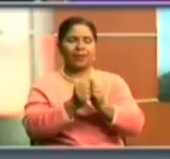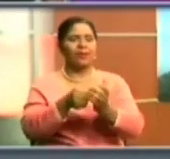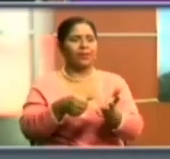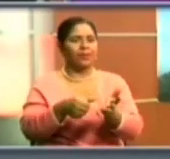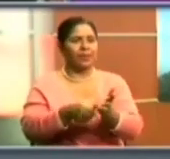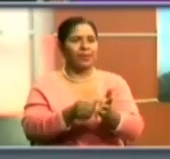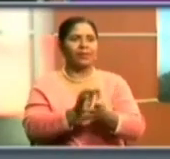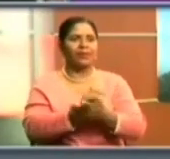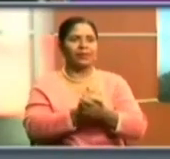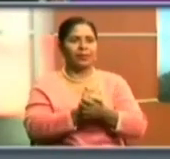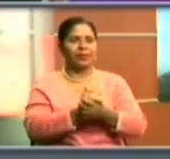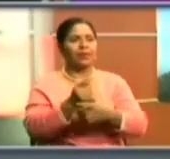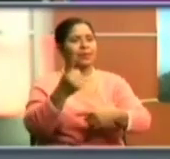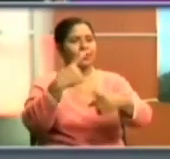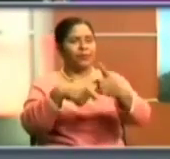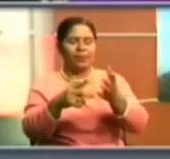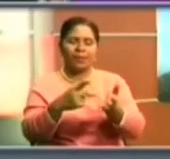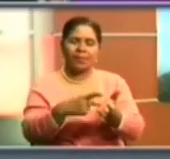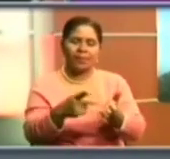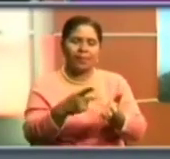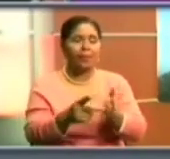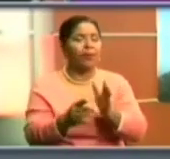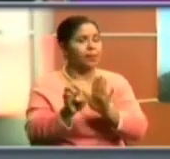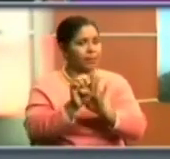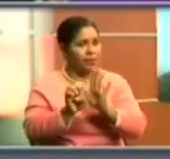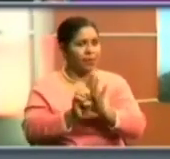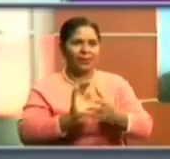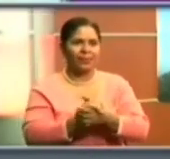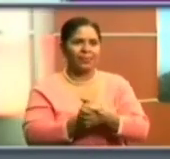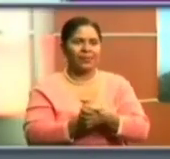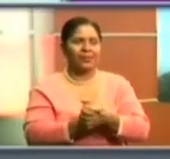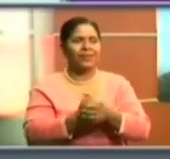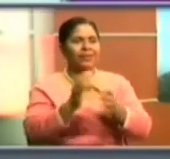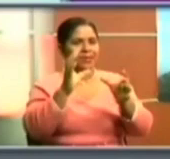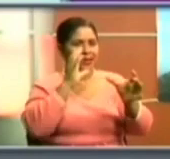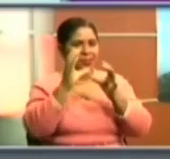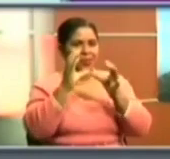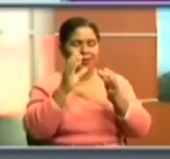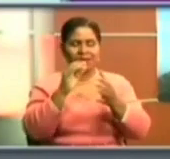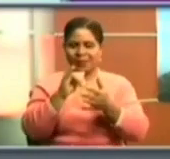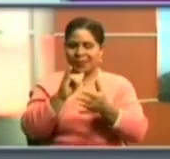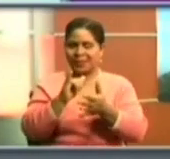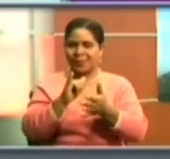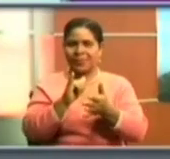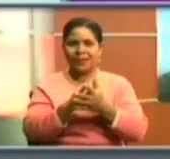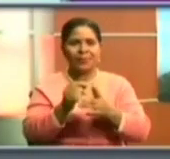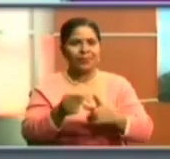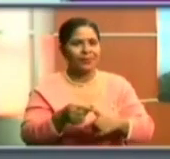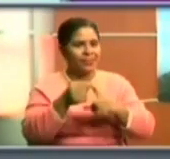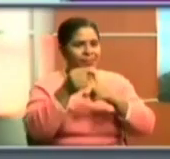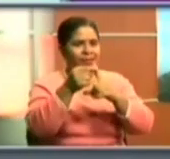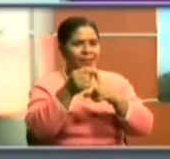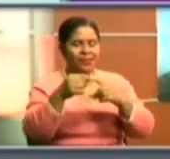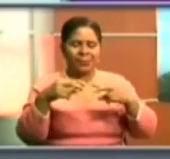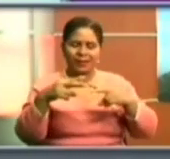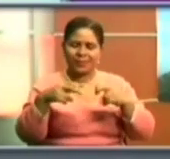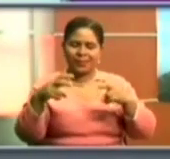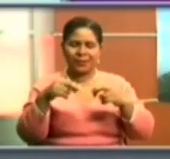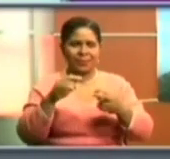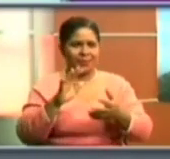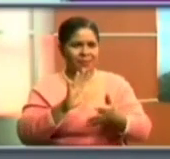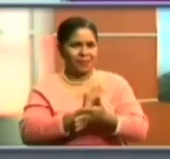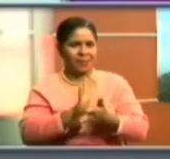est dans le monde. Vine payer l'État pour nous continuer à travailler. Commission bicamérale et spéciale qui a analysé